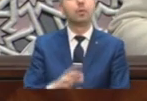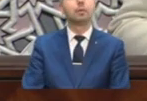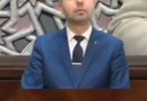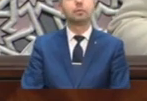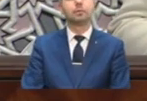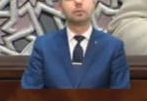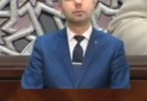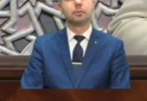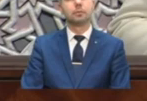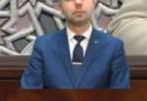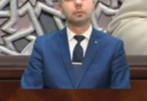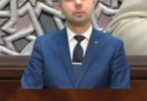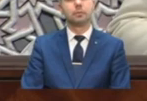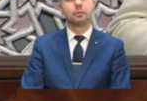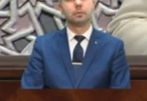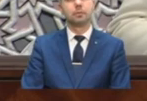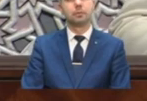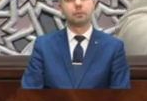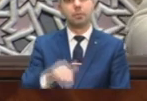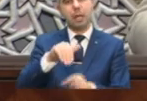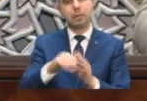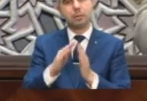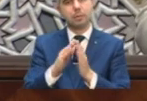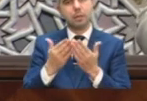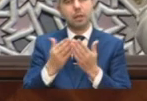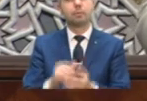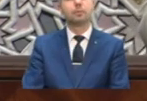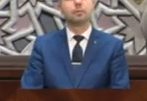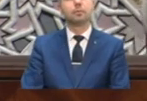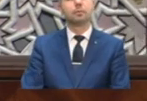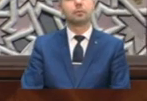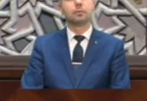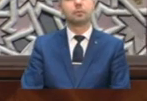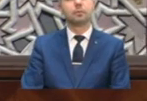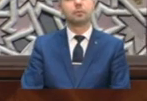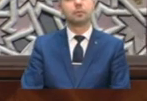فليتفضل أحد السادة النواب. شكرا. تفضل السيد النائب المحترم.